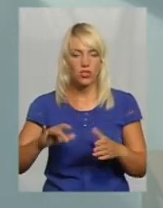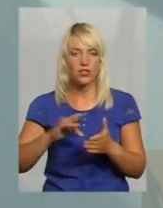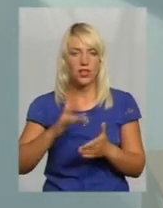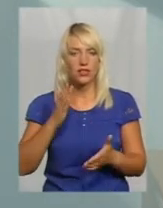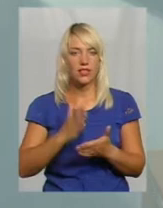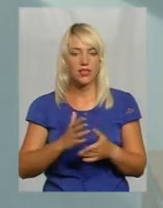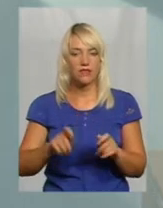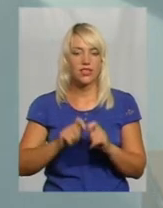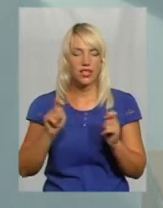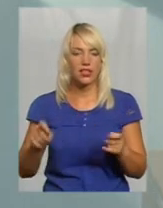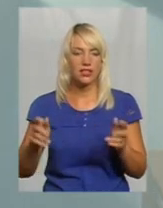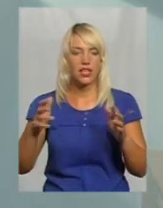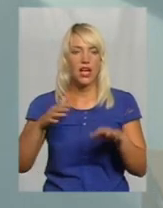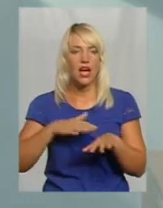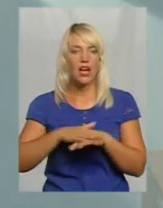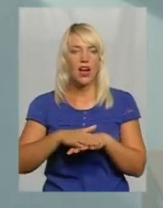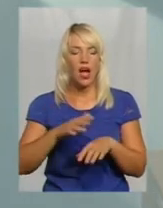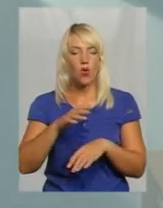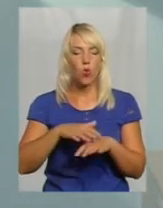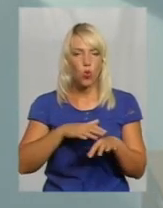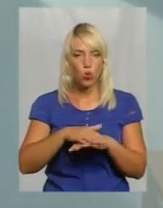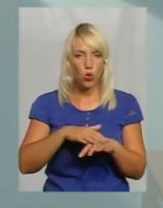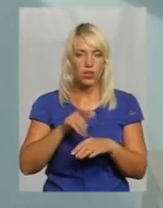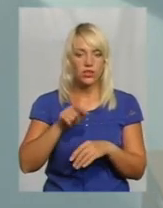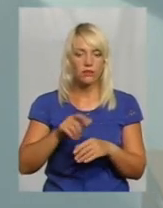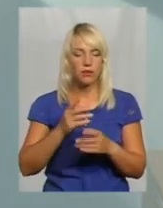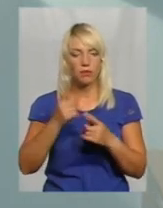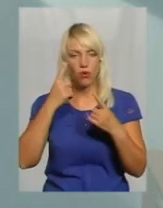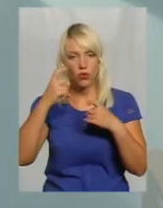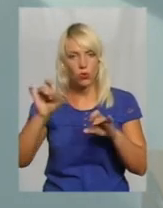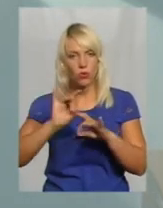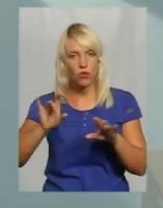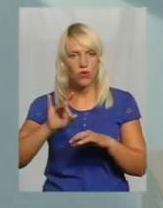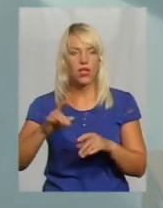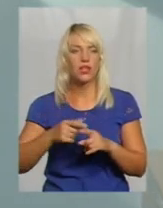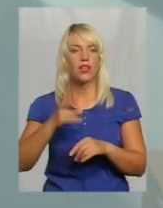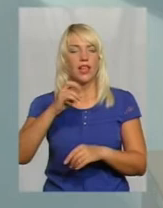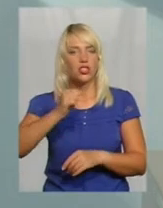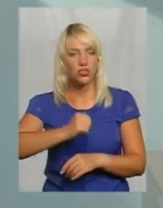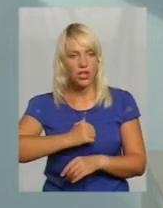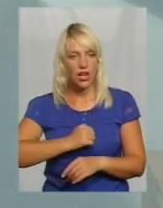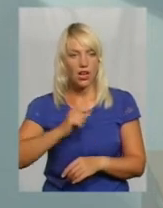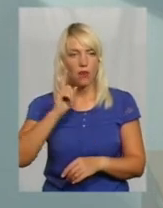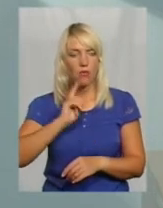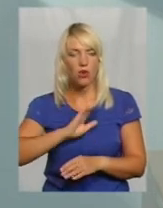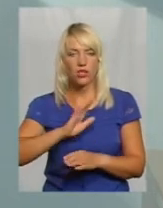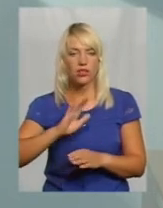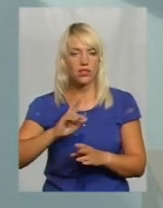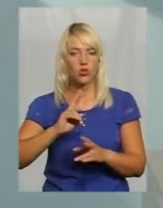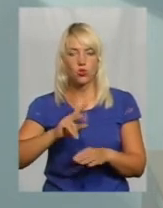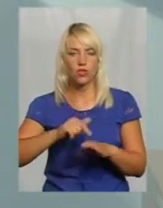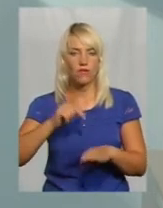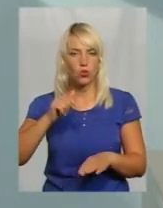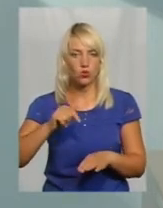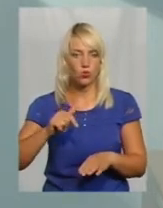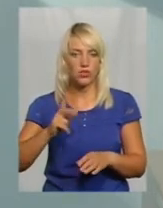відкритий рахунок благодійний. Ми про це повідомляли у засобах масової інформації. На жаль, поки що не відгукнувся ні один